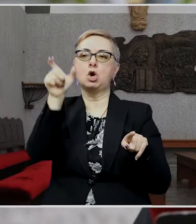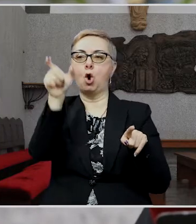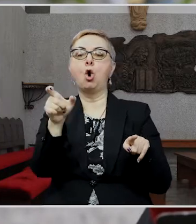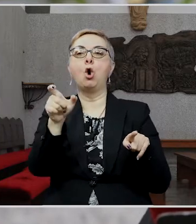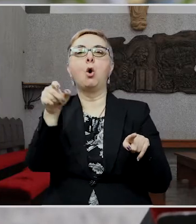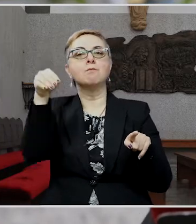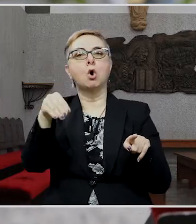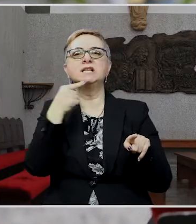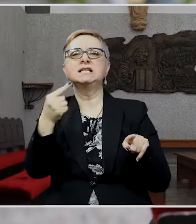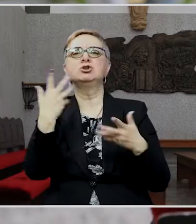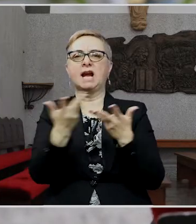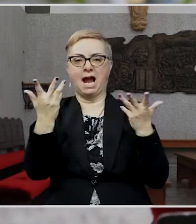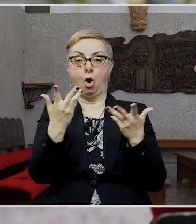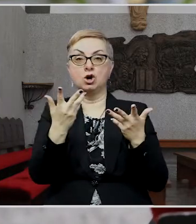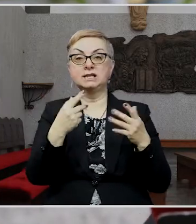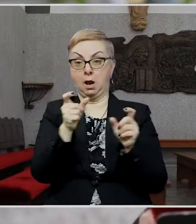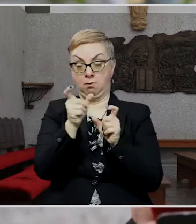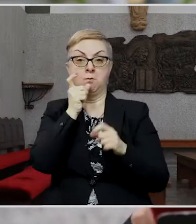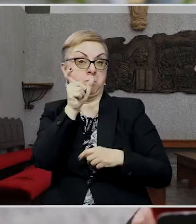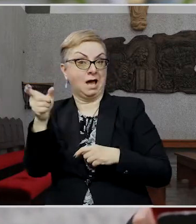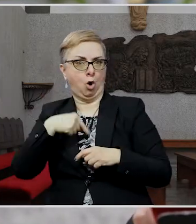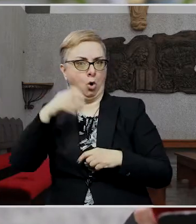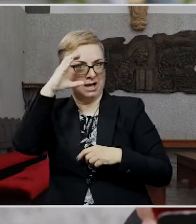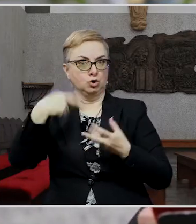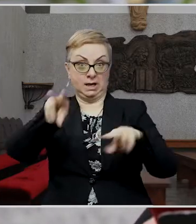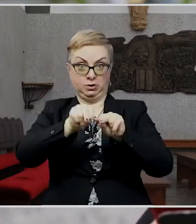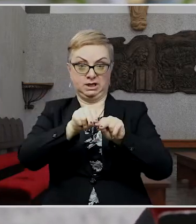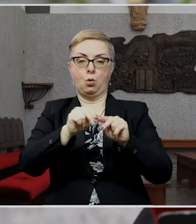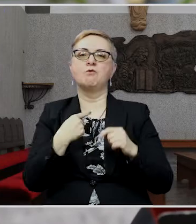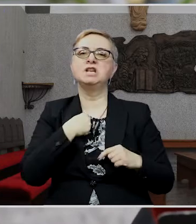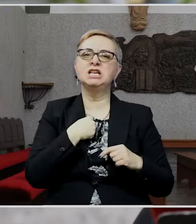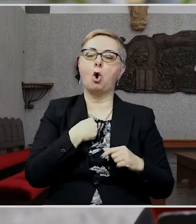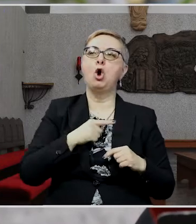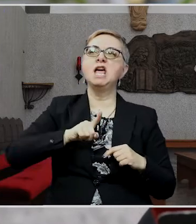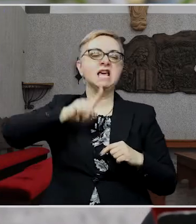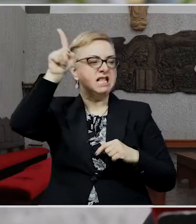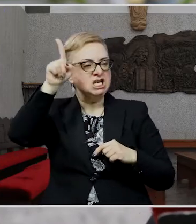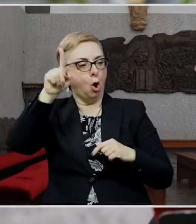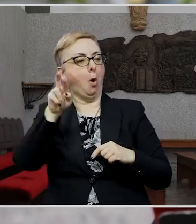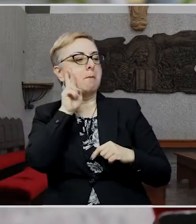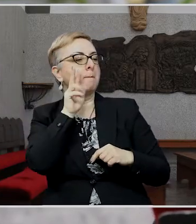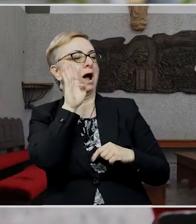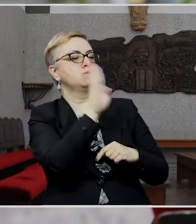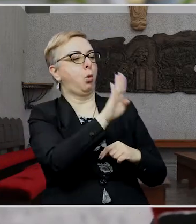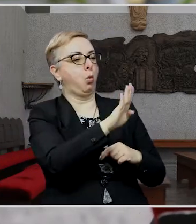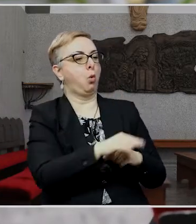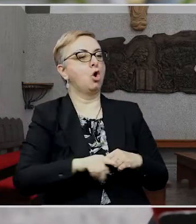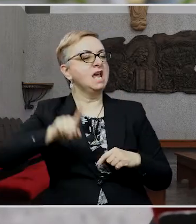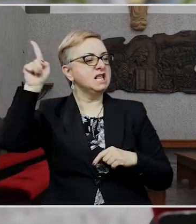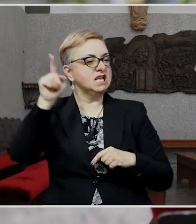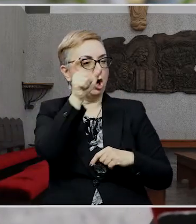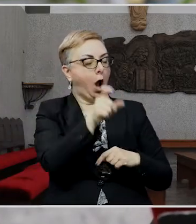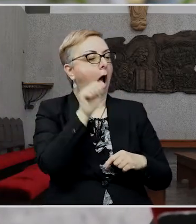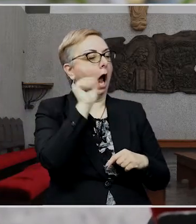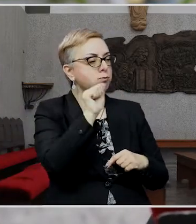e riascoltiamo le parole come la bibbia ci dice io sono il dio di tuo padre il dio di abramo